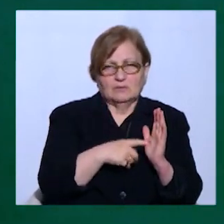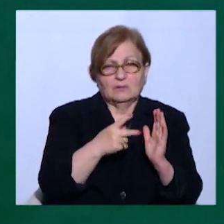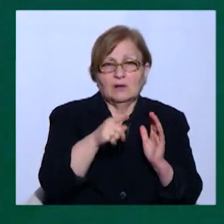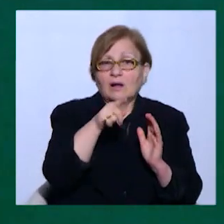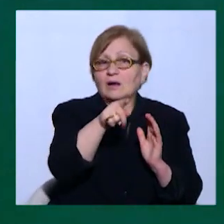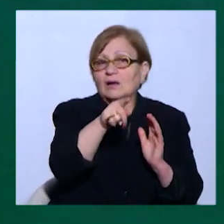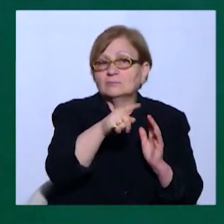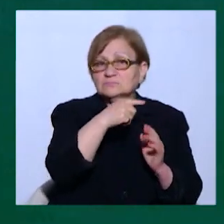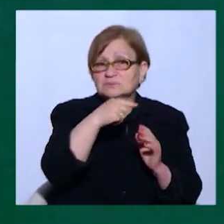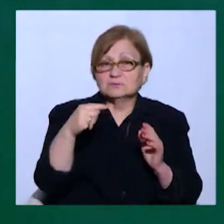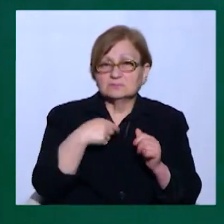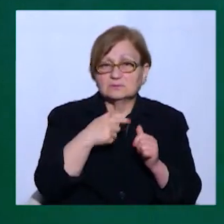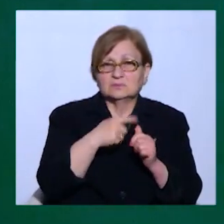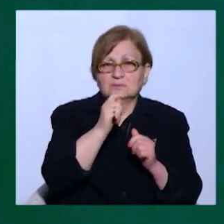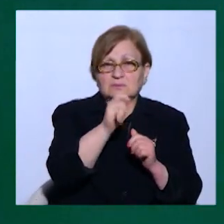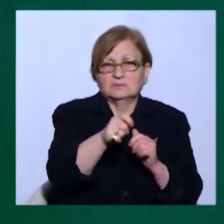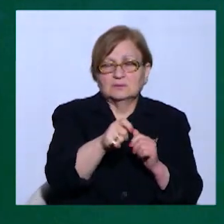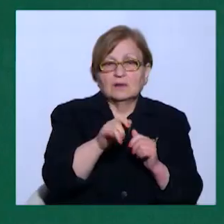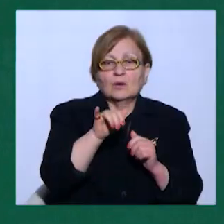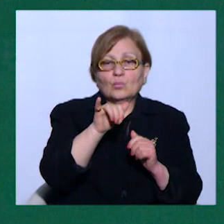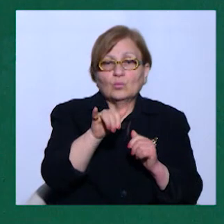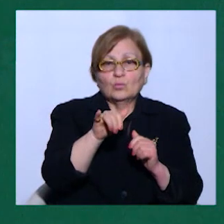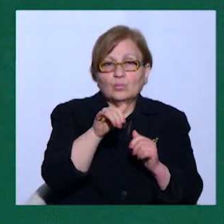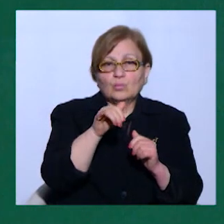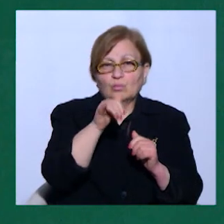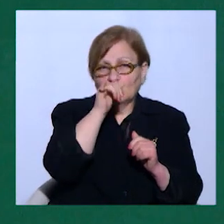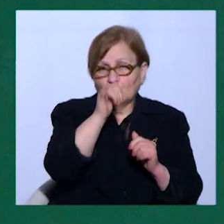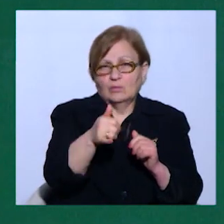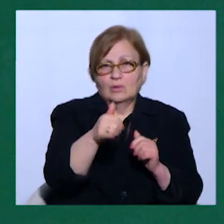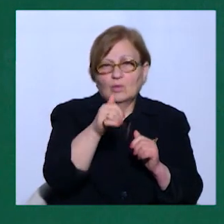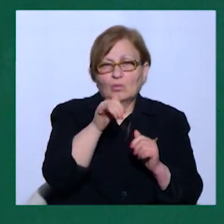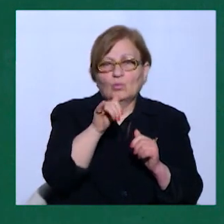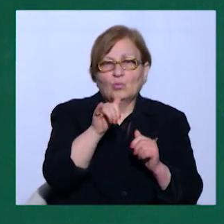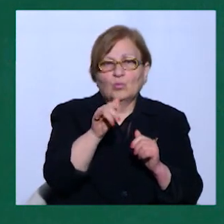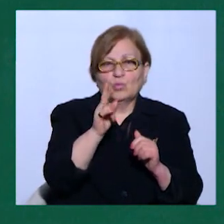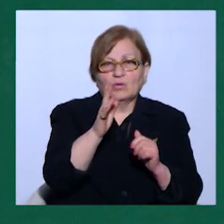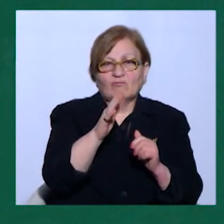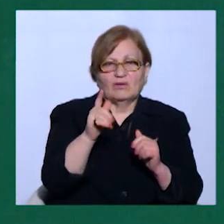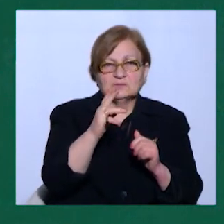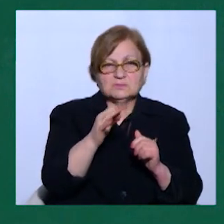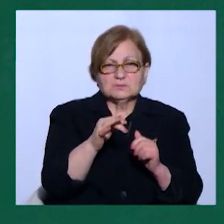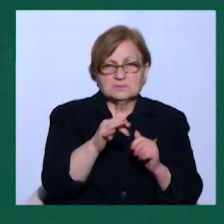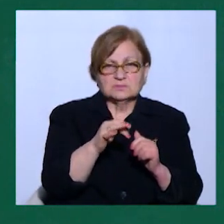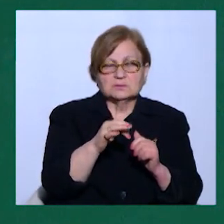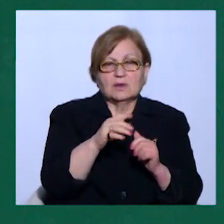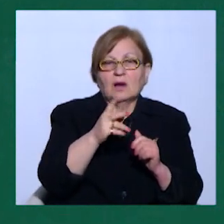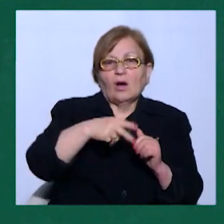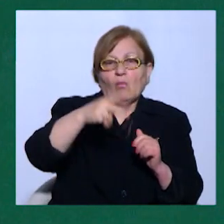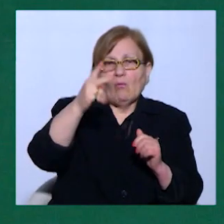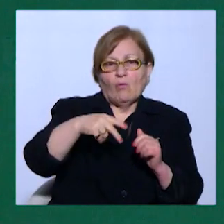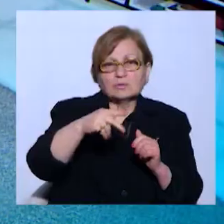წილადს დავარქვიმე სახელად უკვეცი. არ არსებობს რიცხვი, რომელზედაც იყოფოდეს ერთდროულად რიცხველიც და